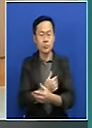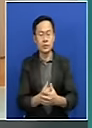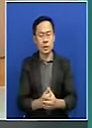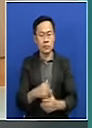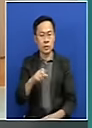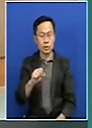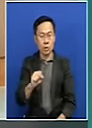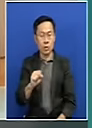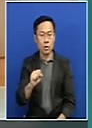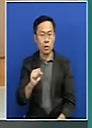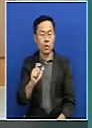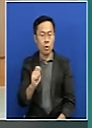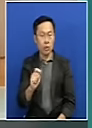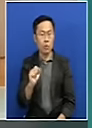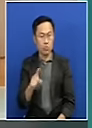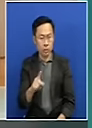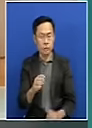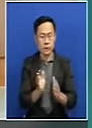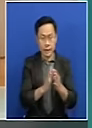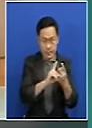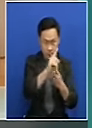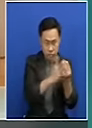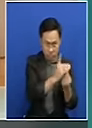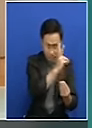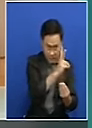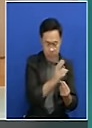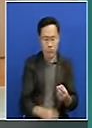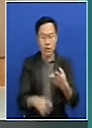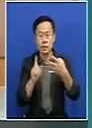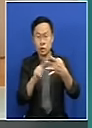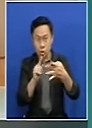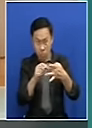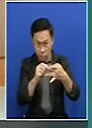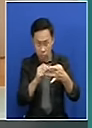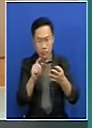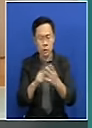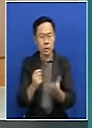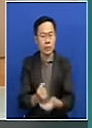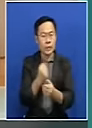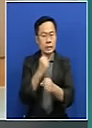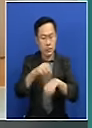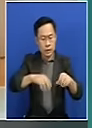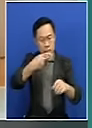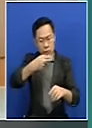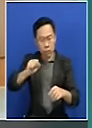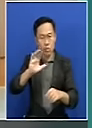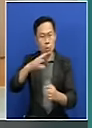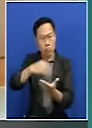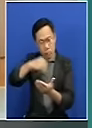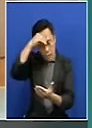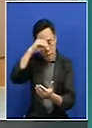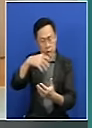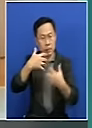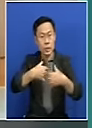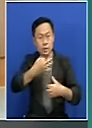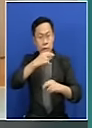ที่2เป็นช่วงเดือนมีนาคมถึงเมษายนจะดำเนินการให้นักเรียนอาชีวะจบการศึกษาตามหลักสูตรที่วางเอา